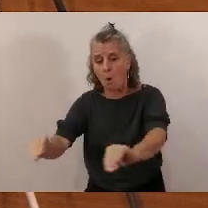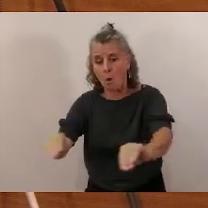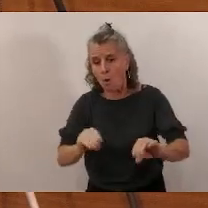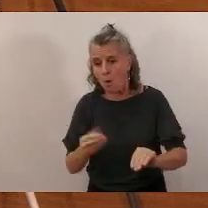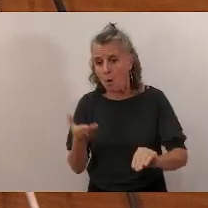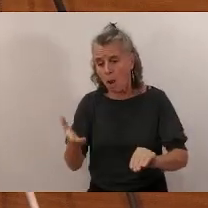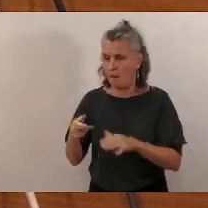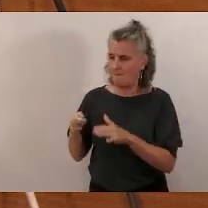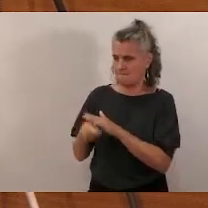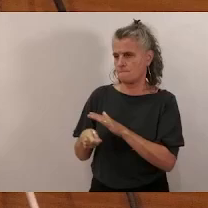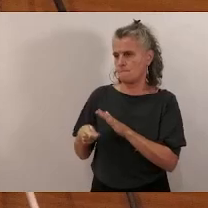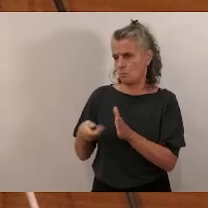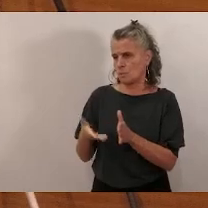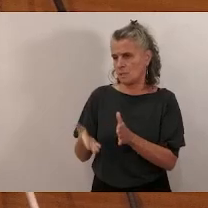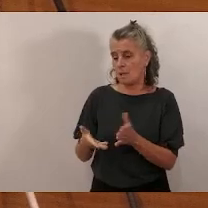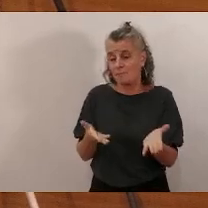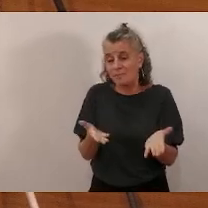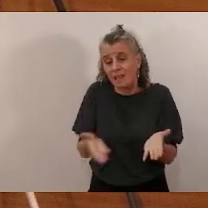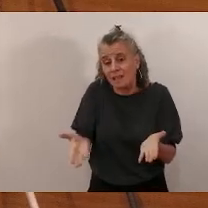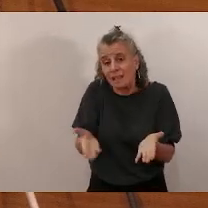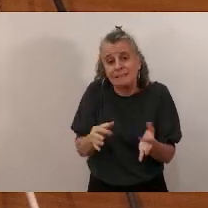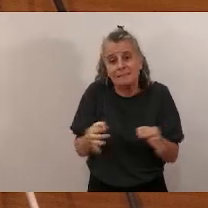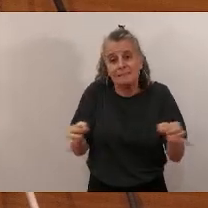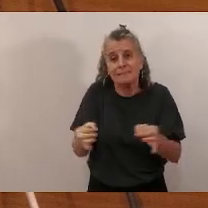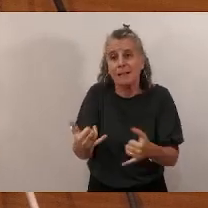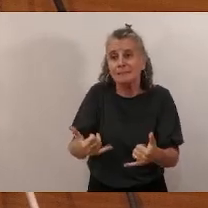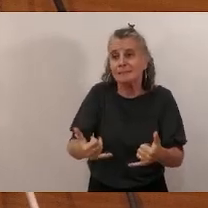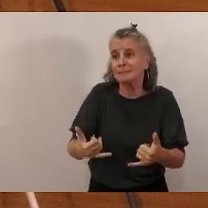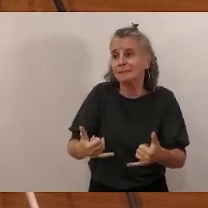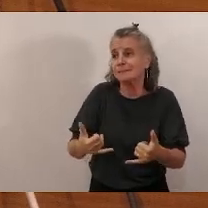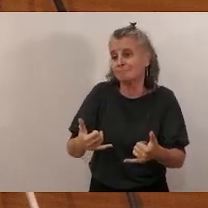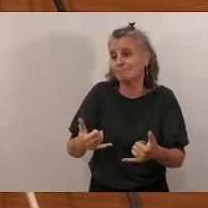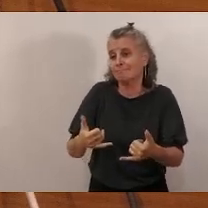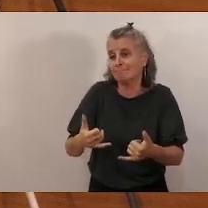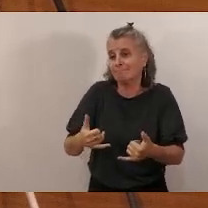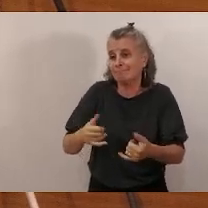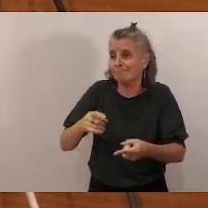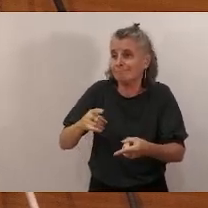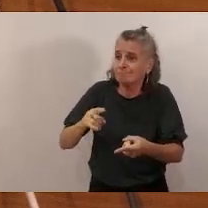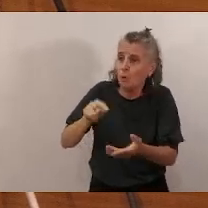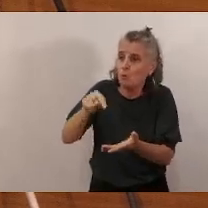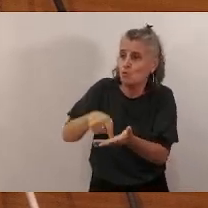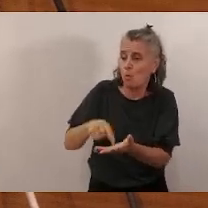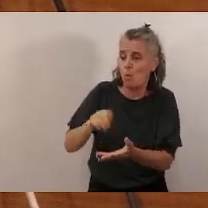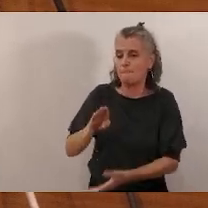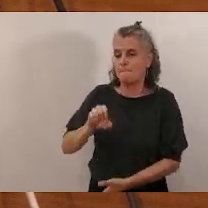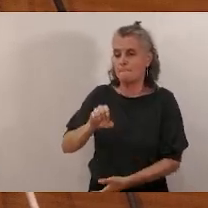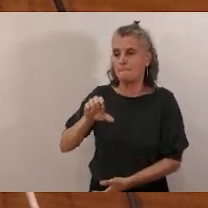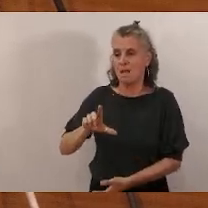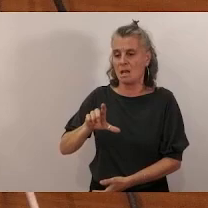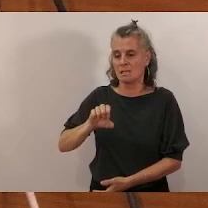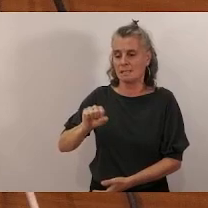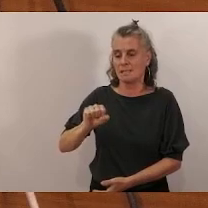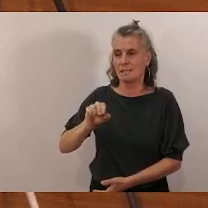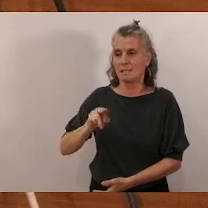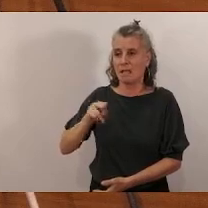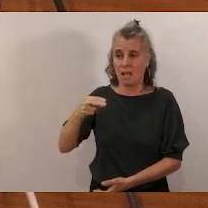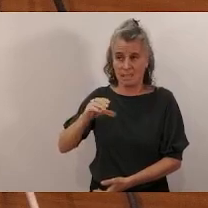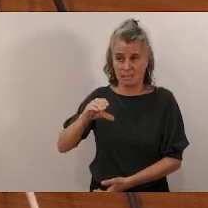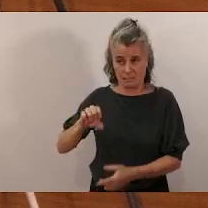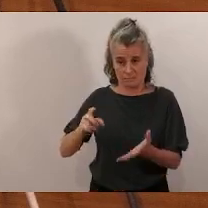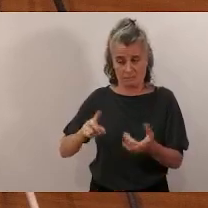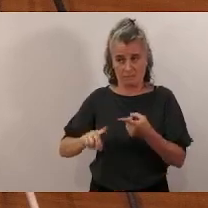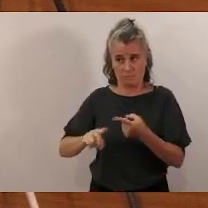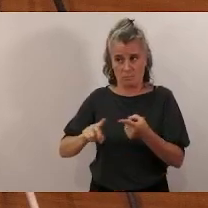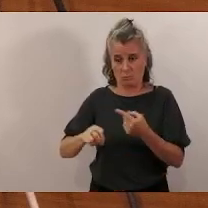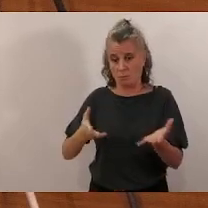qui est importante à Belzunce et qui a des activités sociales pour lesquelles elle est d'ailleurs subventionnée dans un rapport précédent